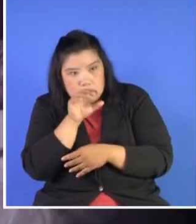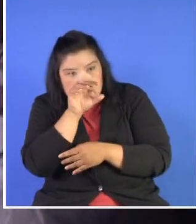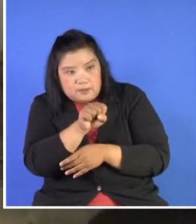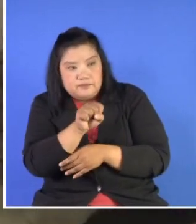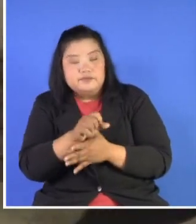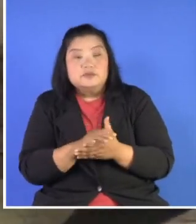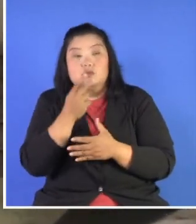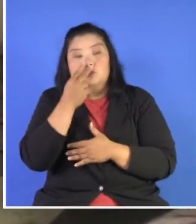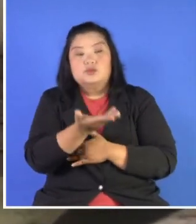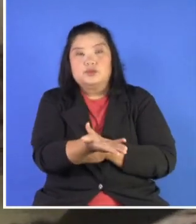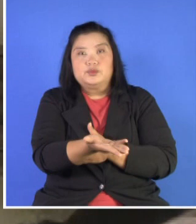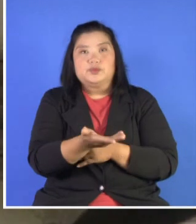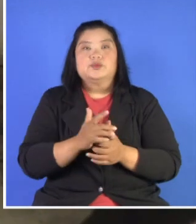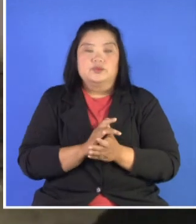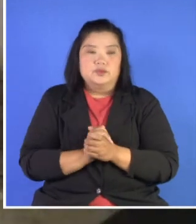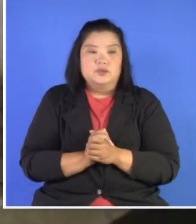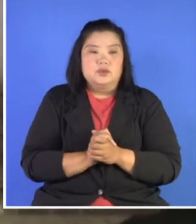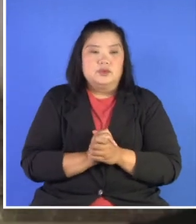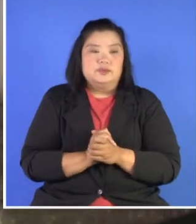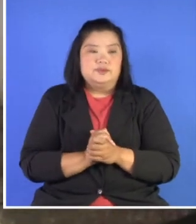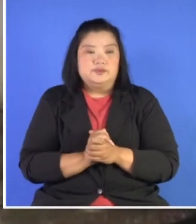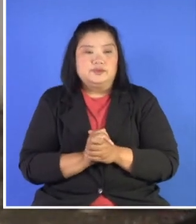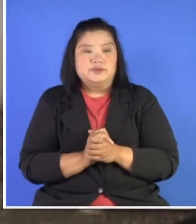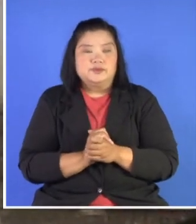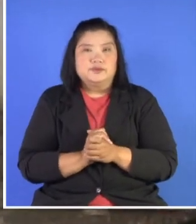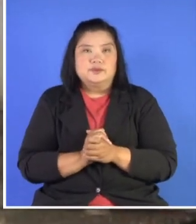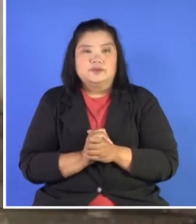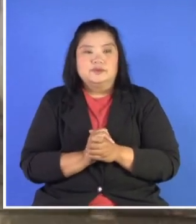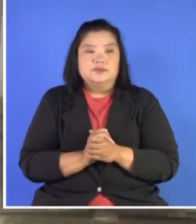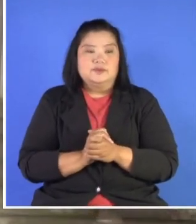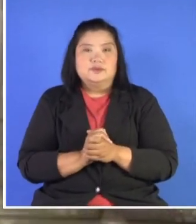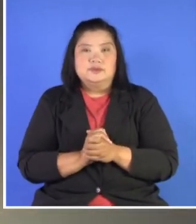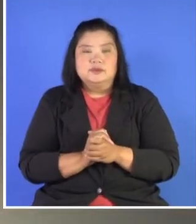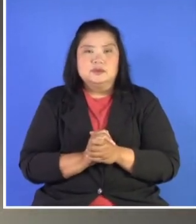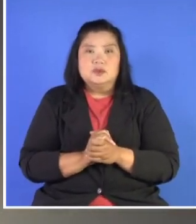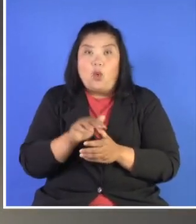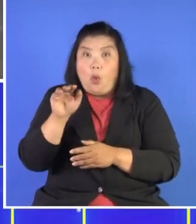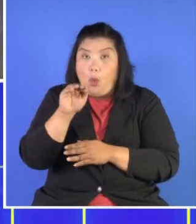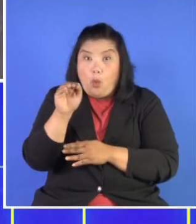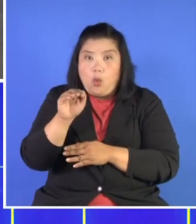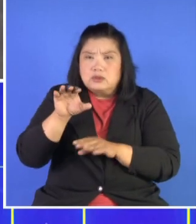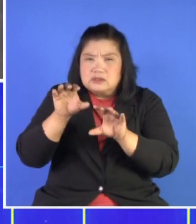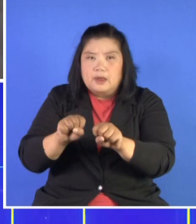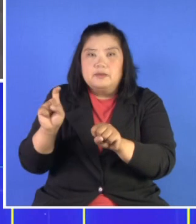ปล่อยขึ้นสู่ธรรมชาติค ่ ะ ก็ไปรวมกับงูเหลือมบ้านนู้นน่ะนะคะคืนสู่ธรรมชาติเหมือนกันค่ะ